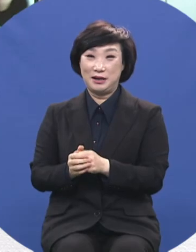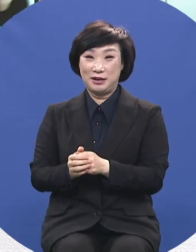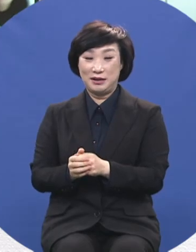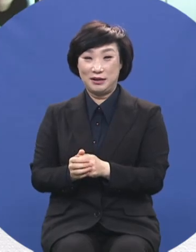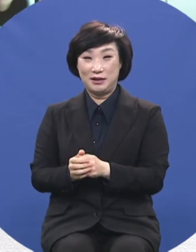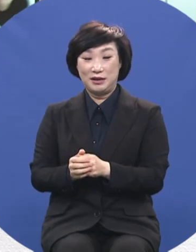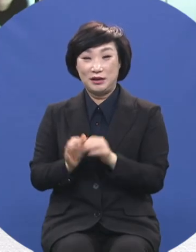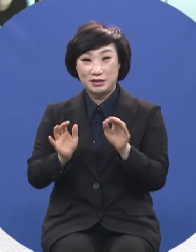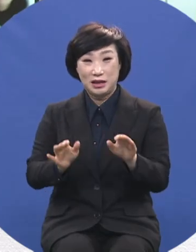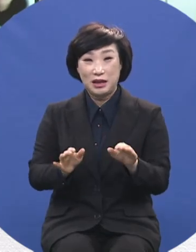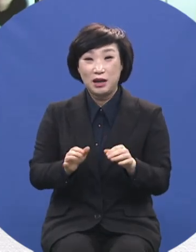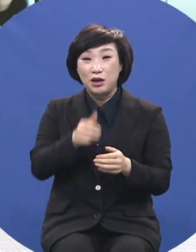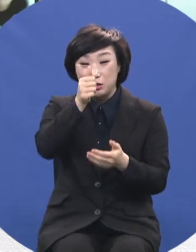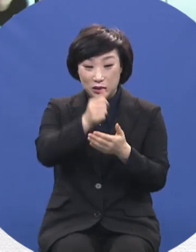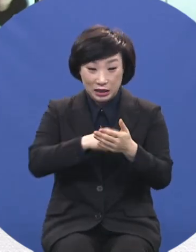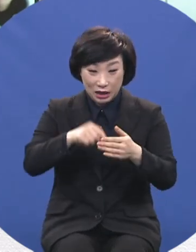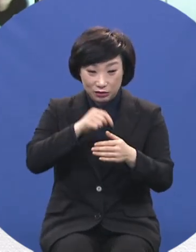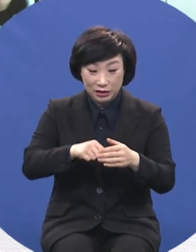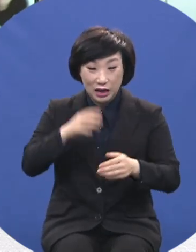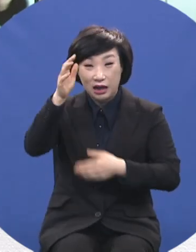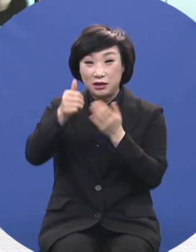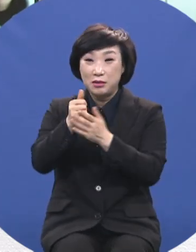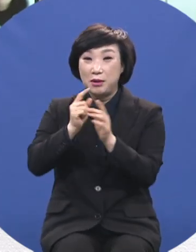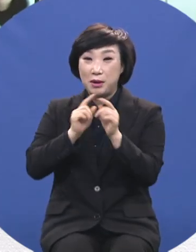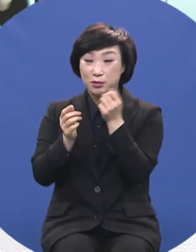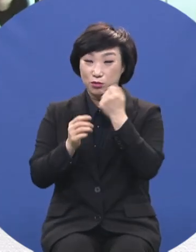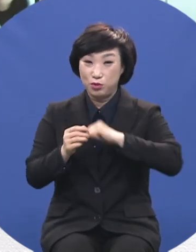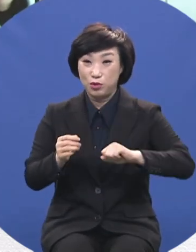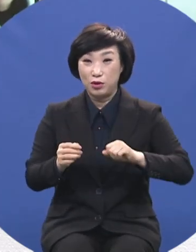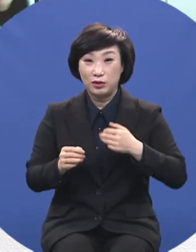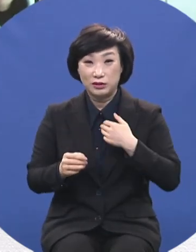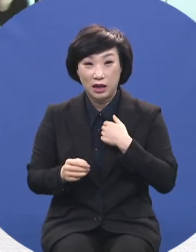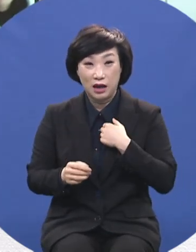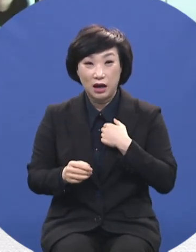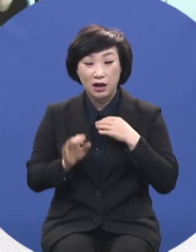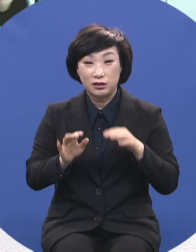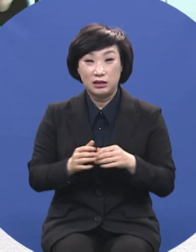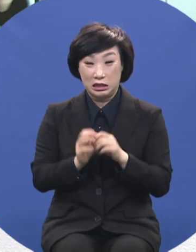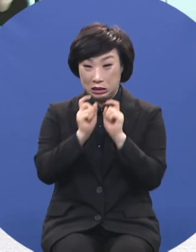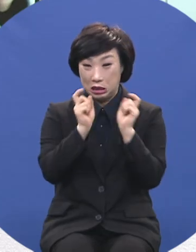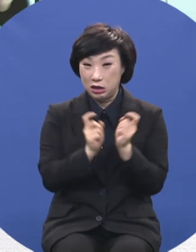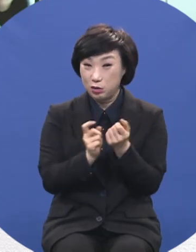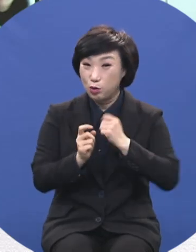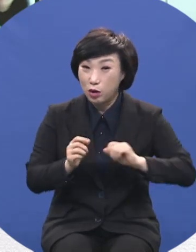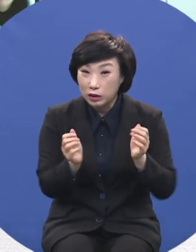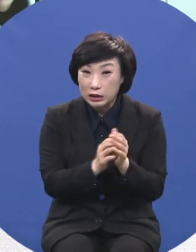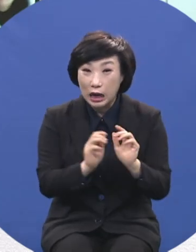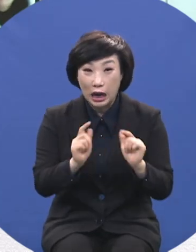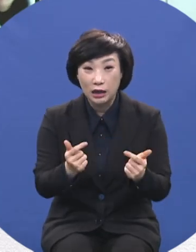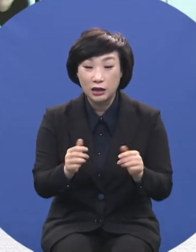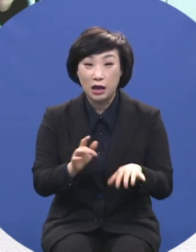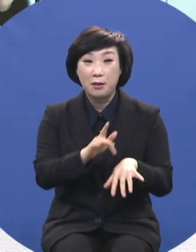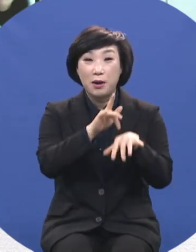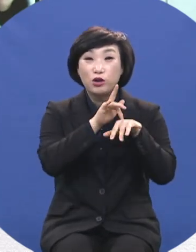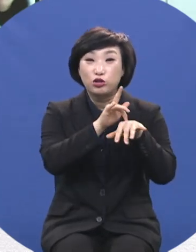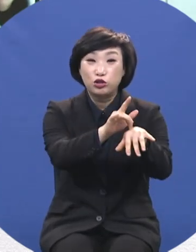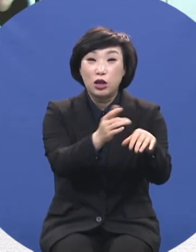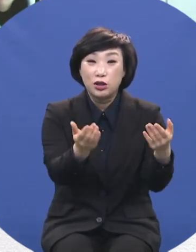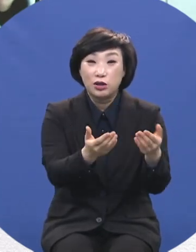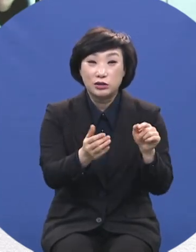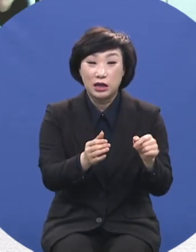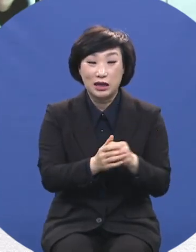어떻게 죄 아래서 하나님 말씀을 불순종하되 그냥 개인적으로 불순종한 것도 아니고 마귀 사탄